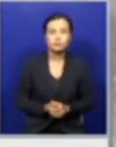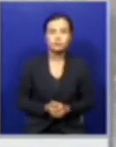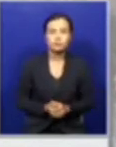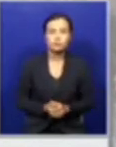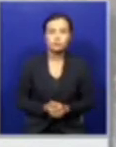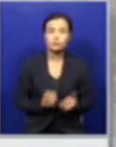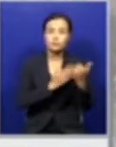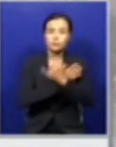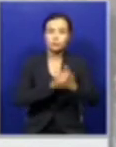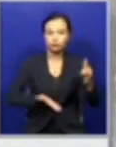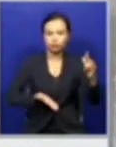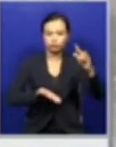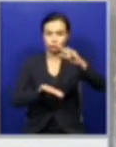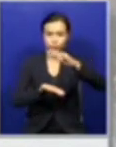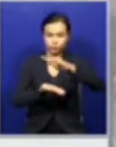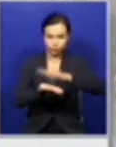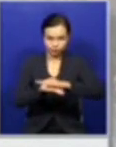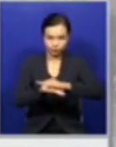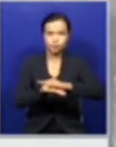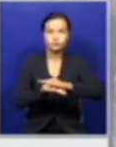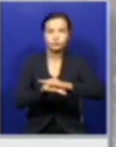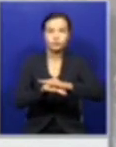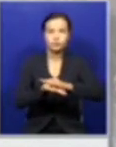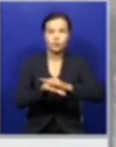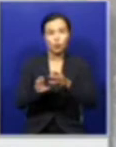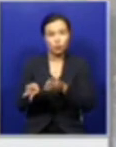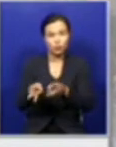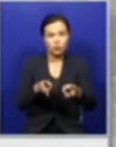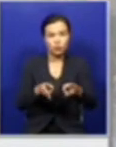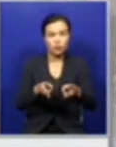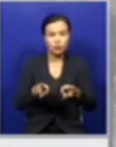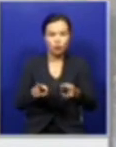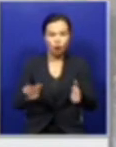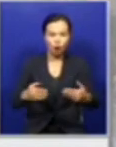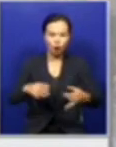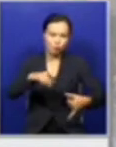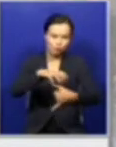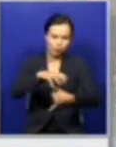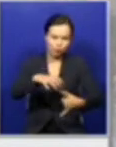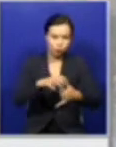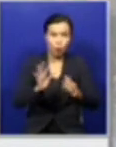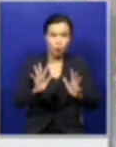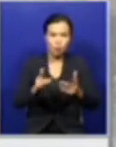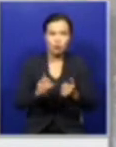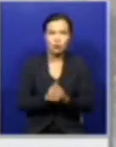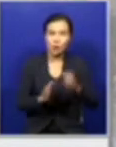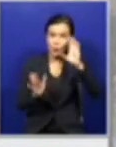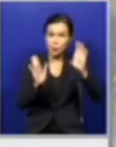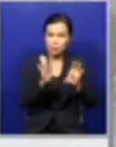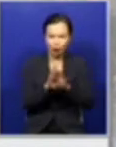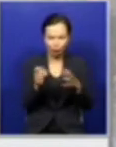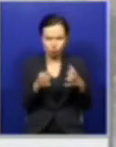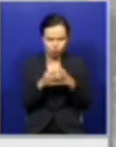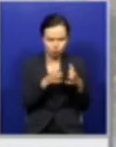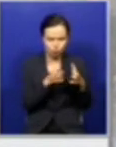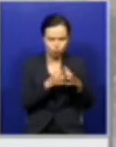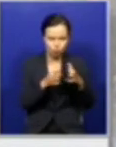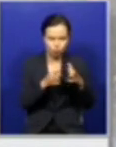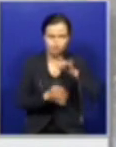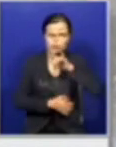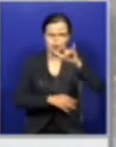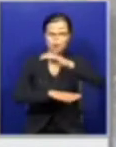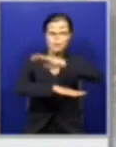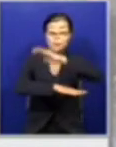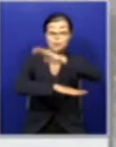ทศก็ไม่มีวิธีการจะกักตัวอย่างไรดังภาพที่เห็นนะครับมุ่นกันที่สนามบินสุวรรณภูมิมากมายไ